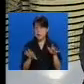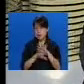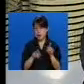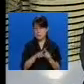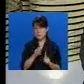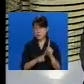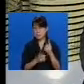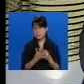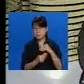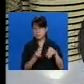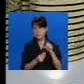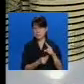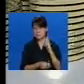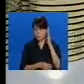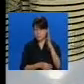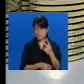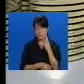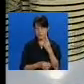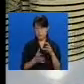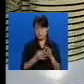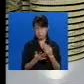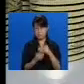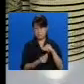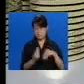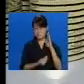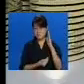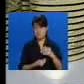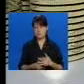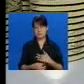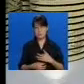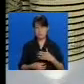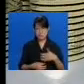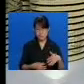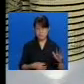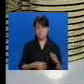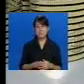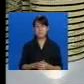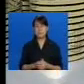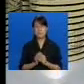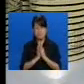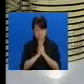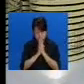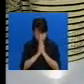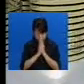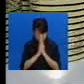รวมกันไว้ติดตามกันได้นะครับในช่วงเวลาอย่างนี้กับมุมเศรษฐกิจนะครับแต่ในช่วงนี้ผมพัชรปัญญายงลาไปก่อนครับสวัสดีครับ